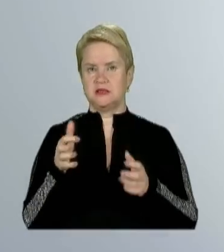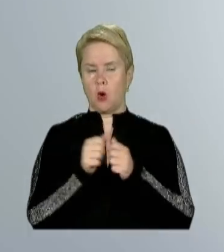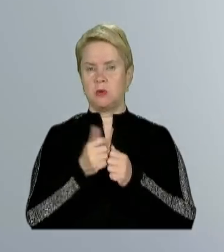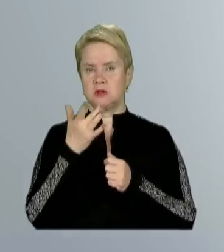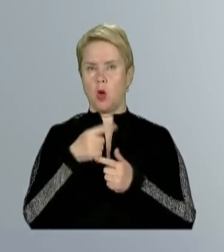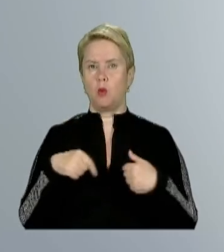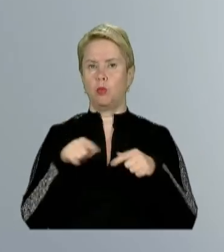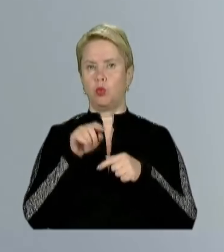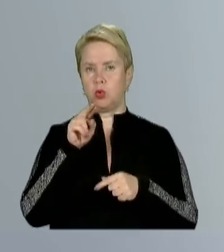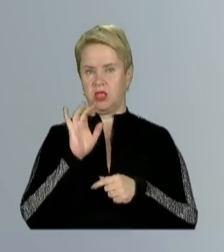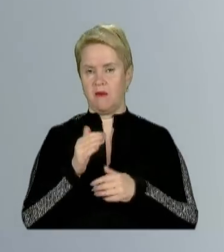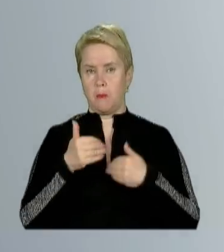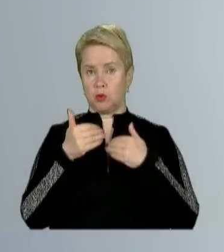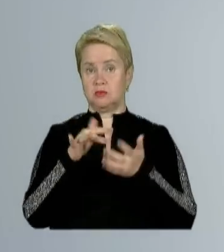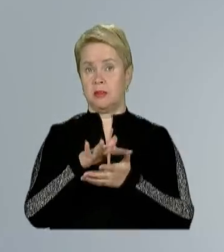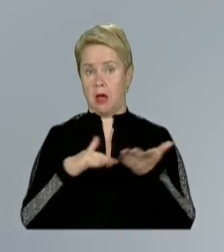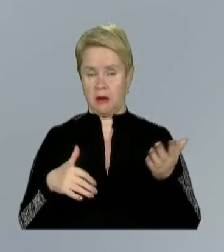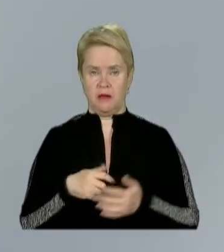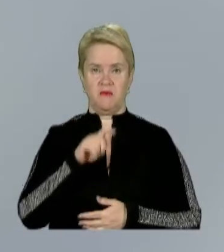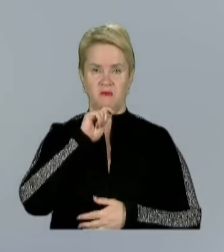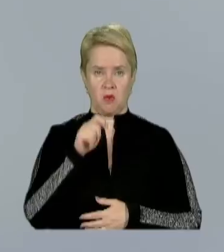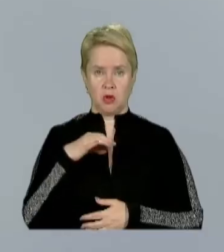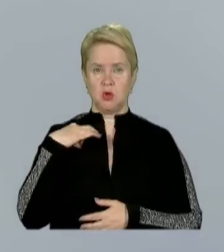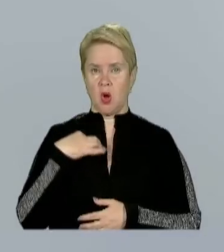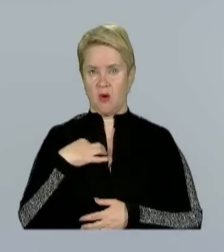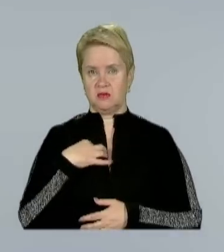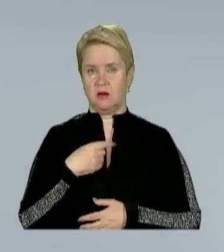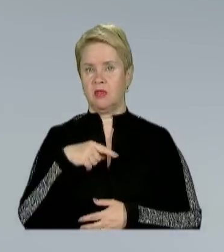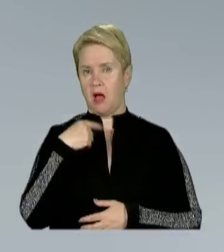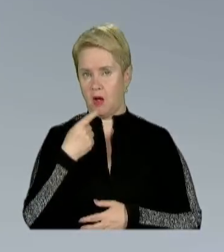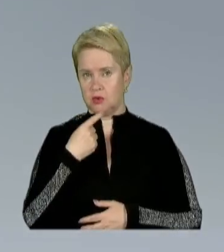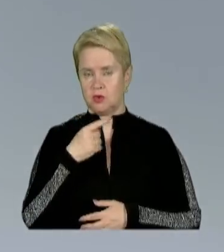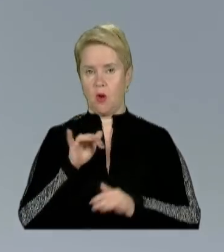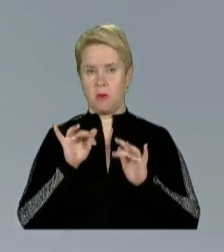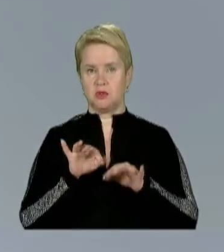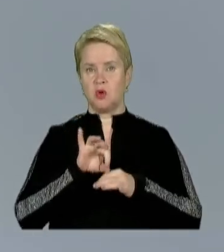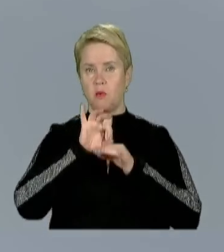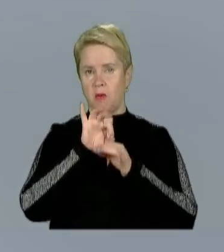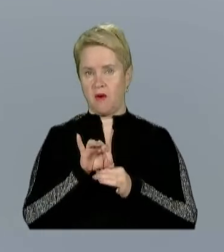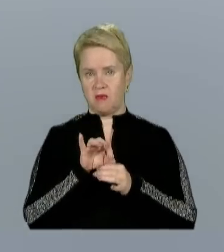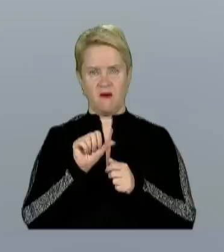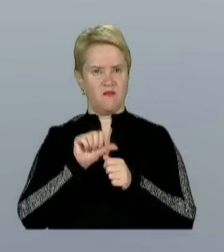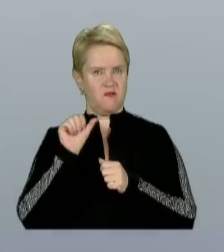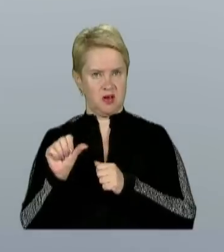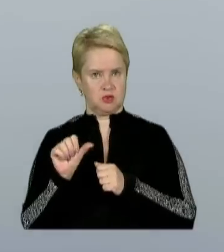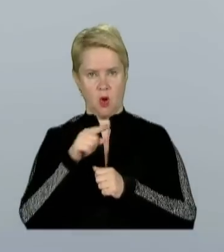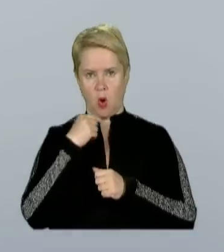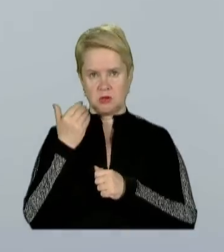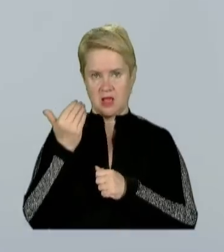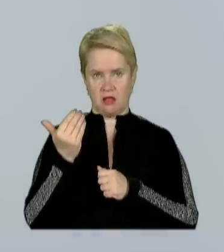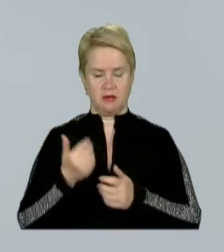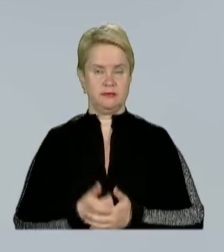населених пунктів і просуваються далі. В українській розвідці наголошують, операцію проводять виключно